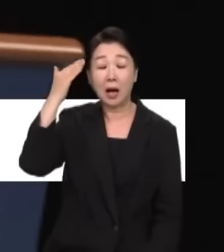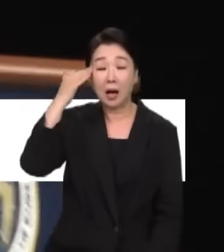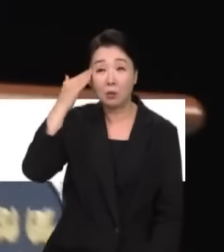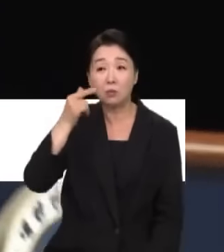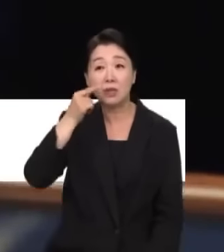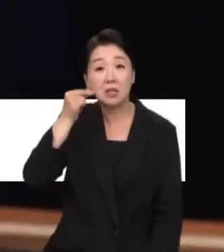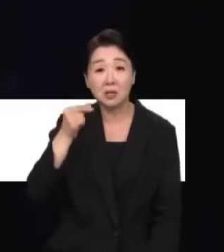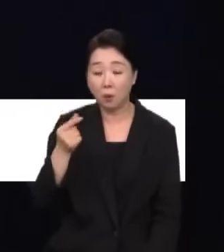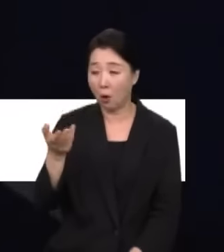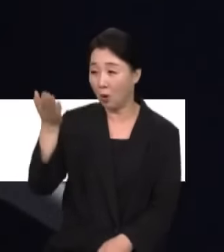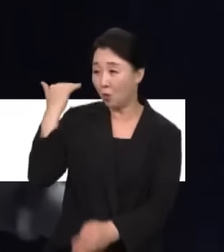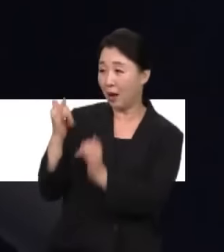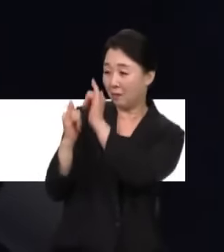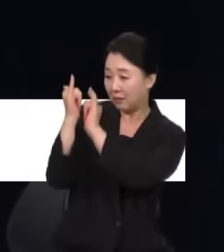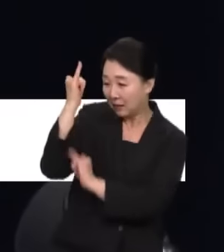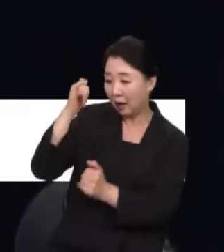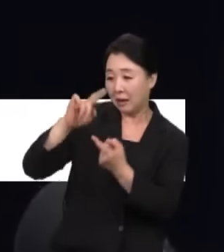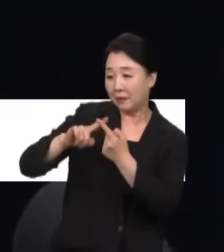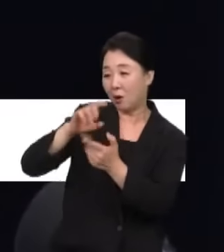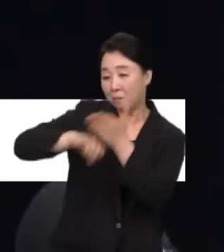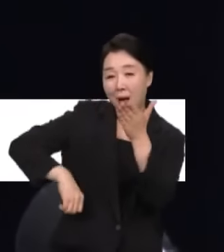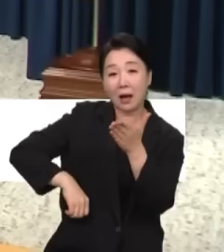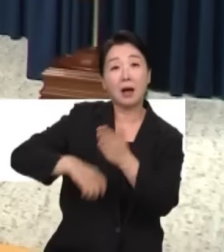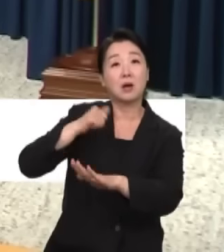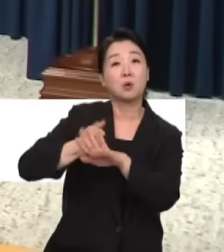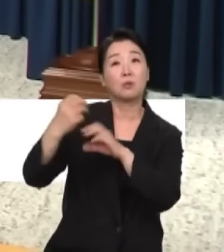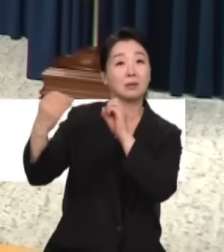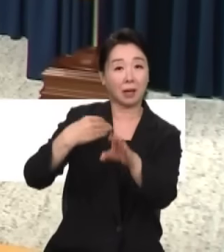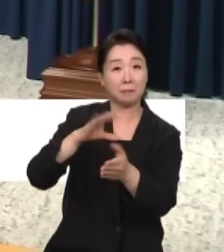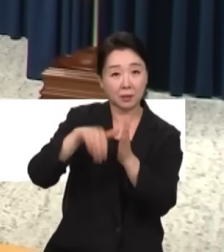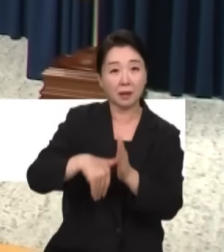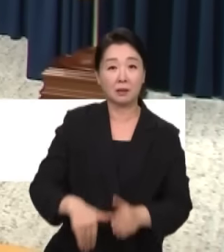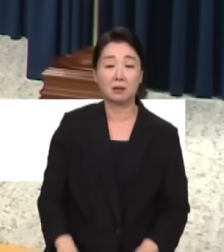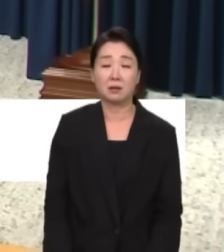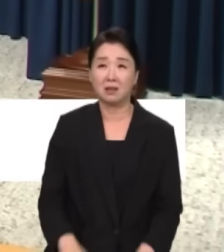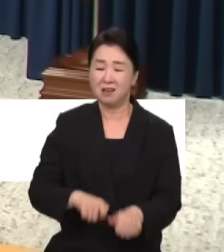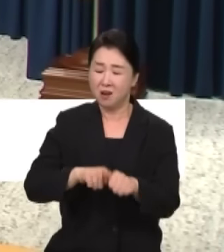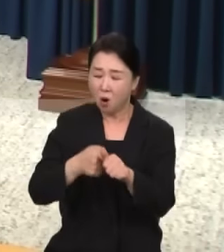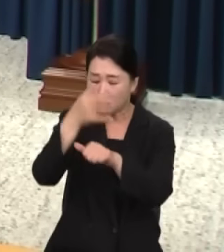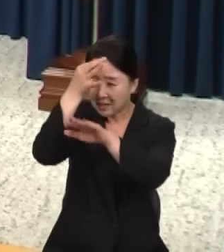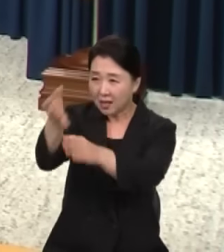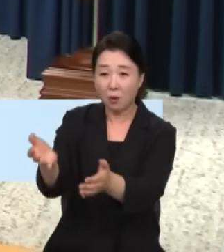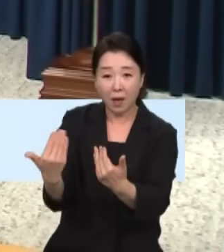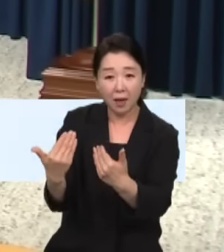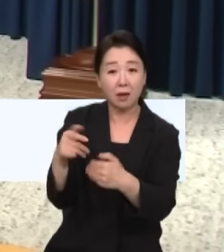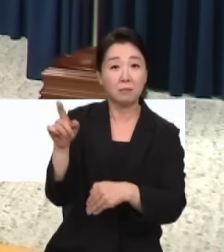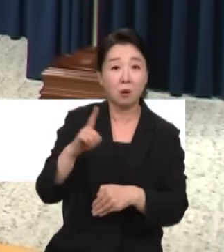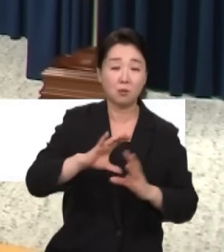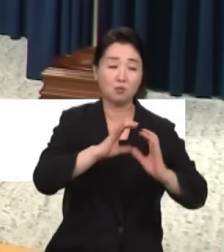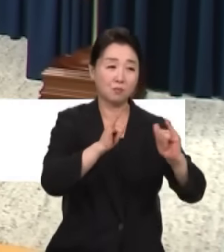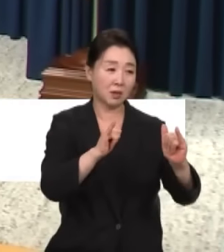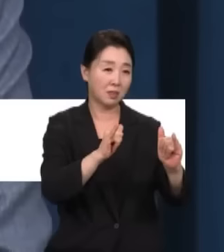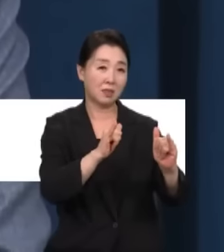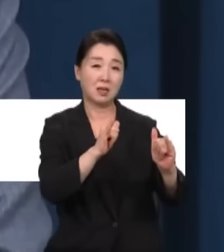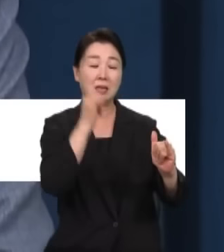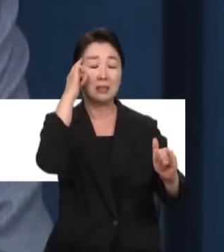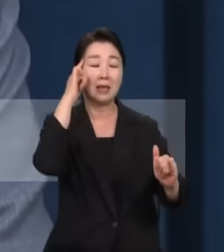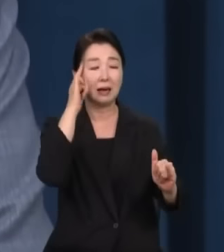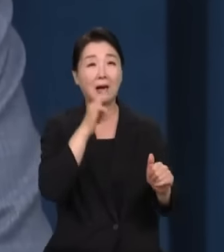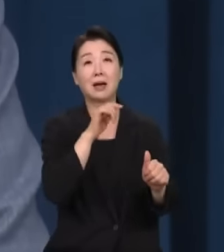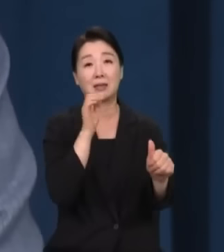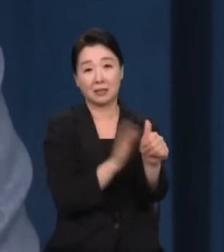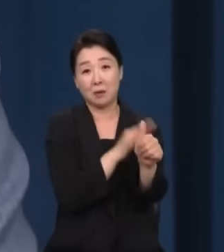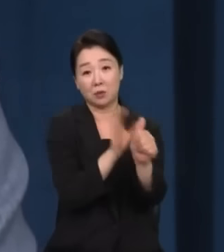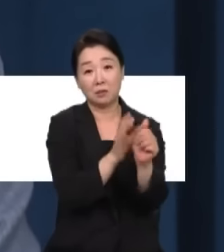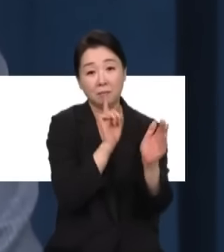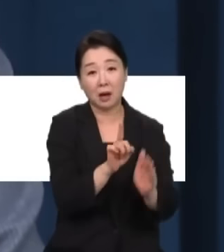언급이 빠진 데 대해 답하는 과정에서 나왔습니다. 억지 사과를 요구한다며 국내 여론의 책임을 돌리기도 했습니다. 중요한